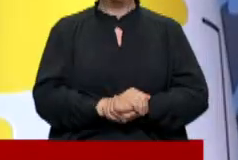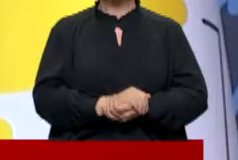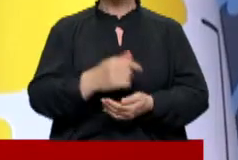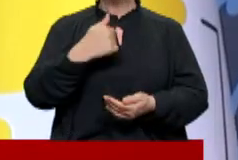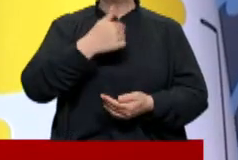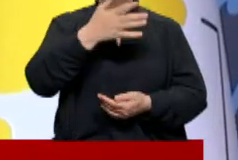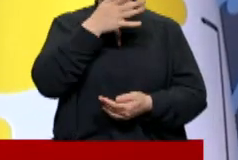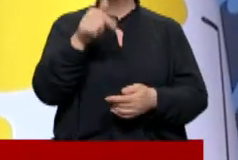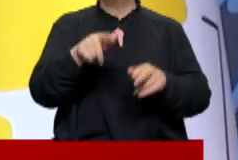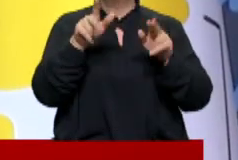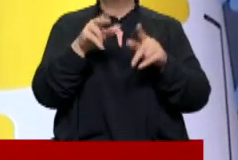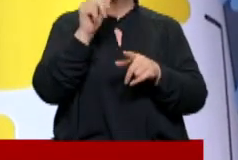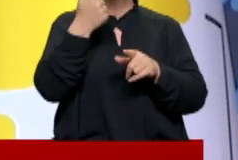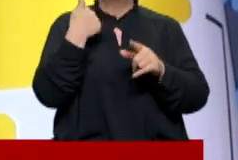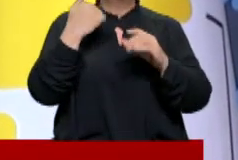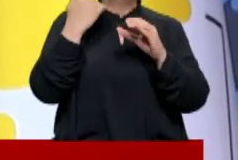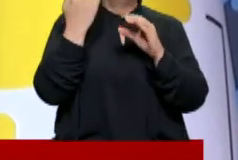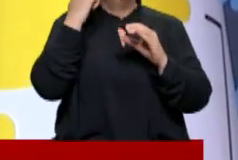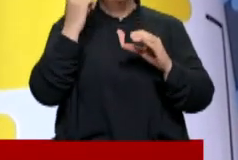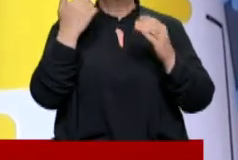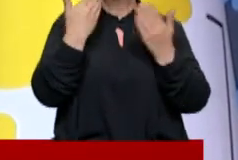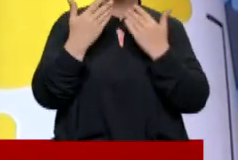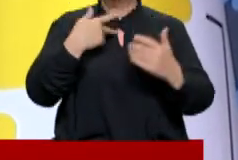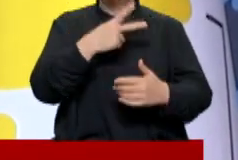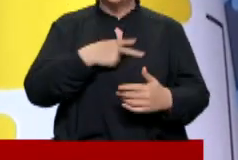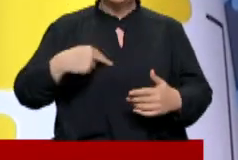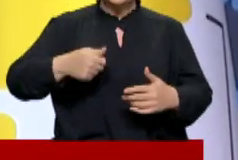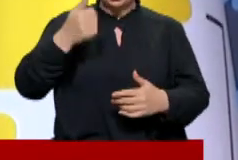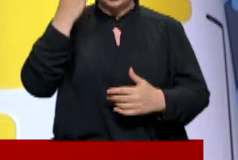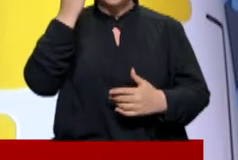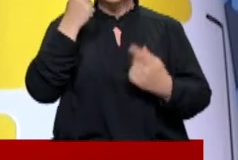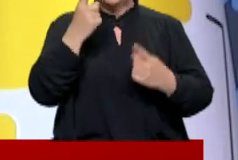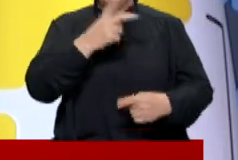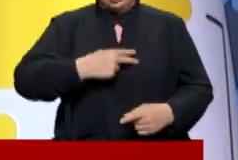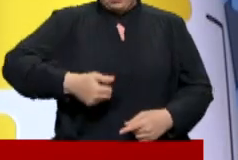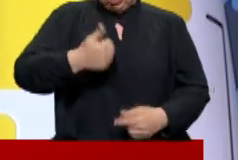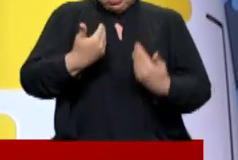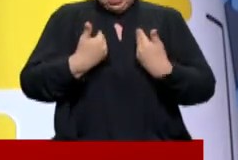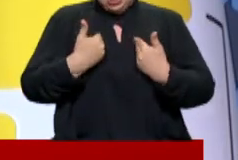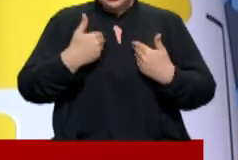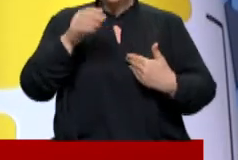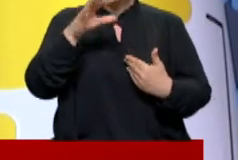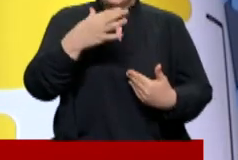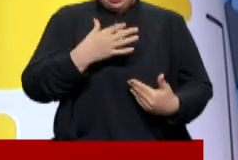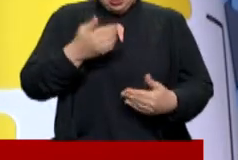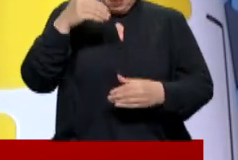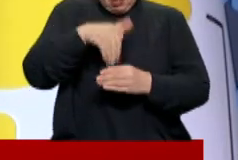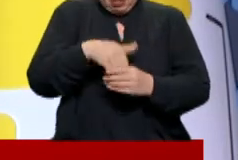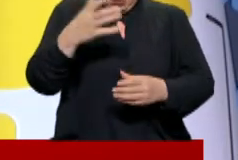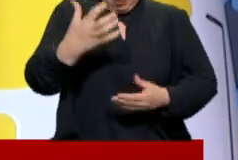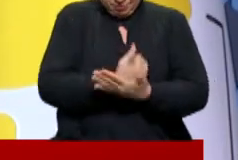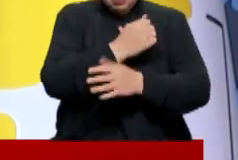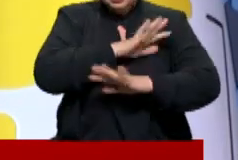sunuyorum. Ben biliyorsunuz bu tür şeylere hiç yorum yapmıyorum. Benim belediyecilik anlayışıma göre bir belediye başkanı seçildiği andan itibaren